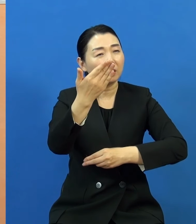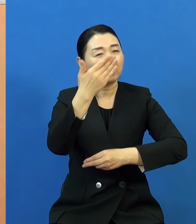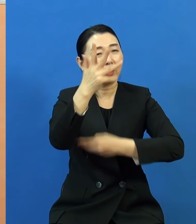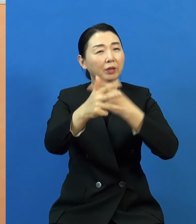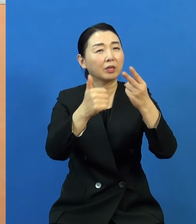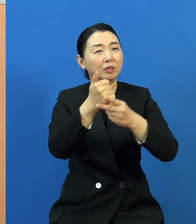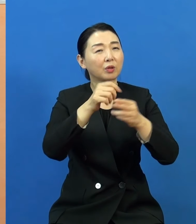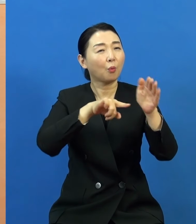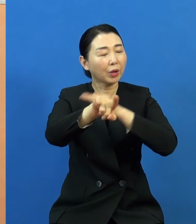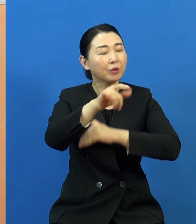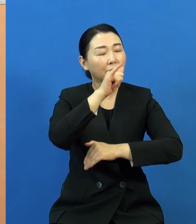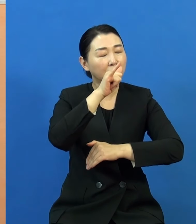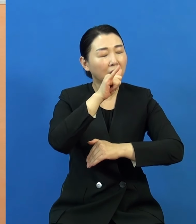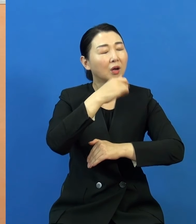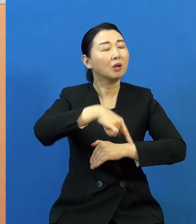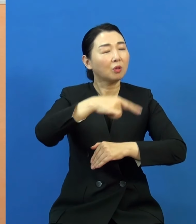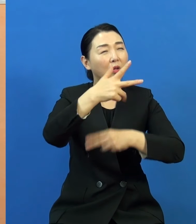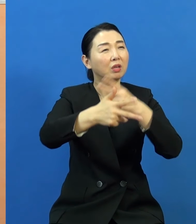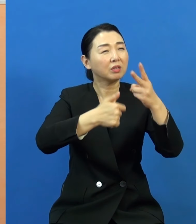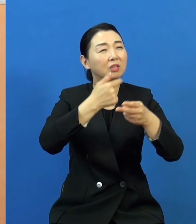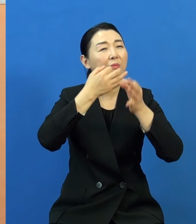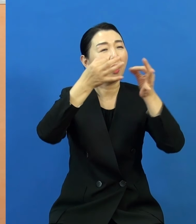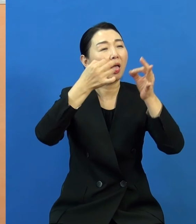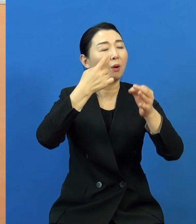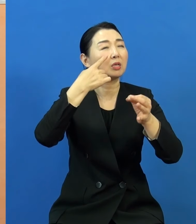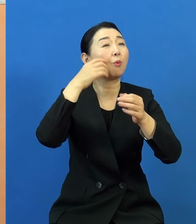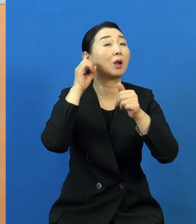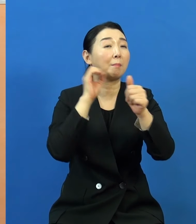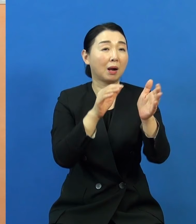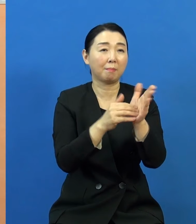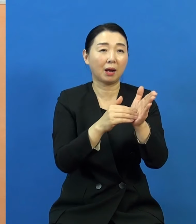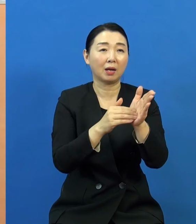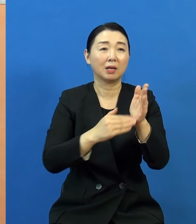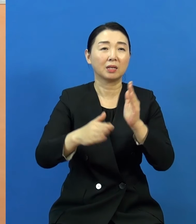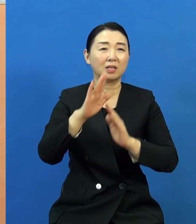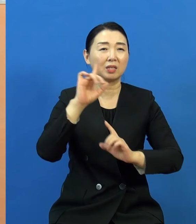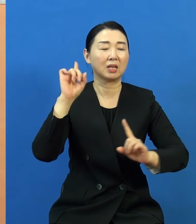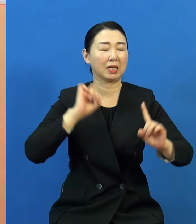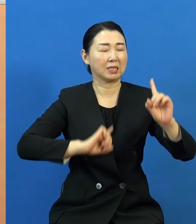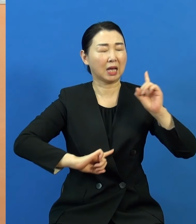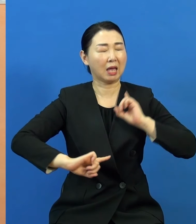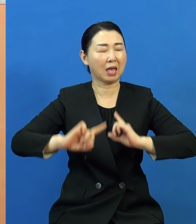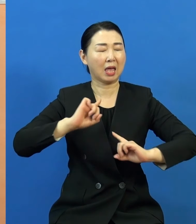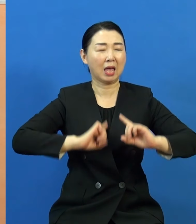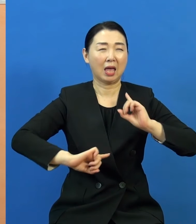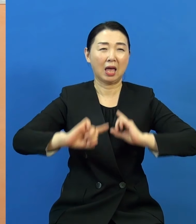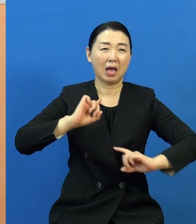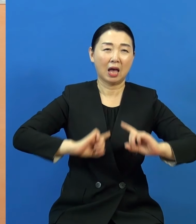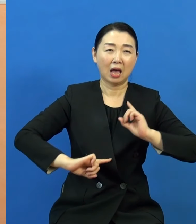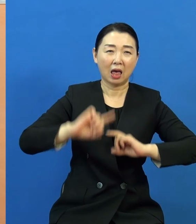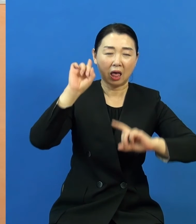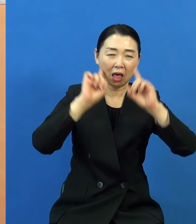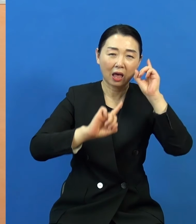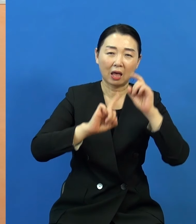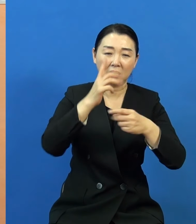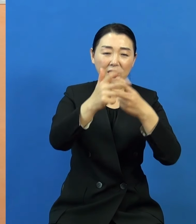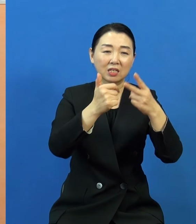보다, 신의 이름을 더욱 외치라고 말합니다. 그들은 자해하면서까지